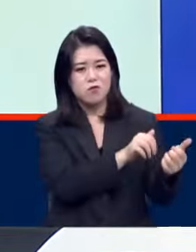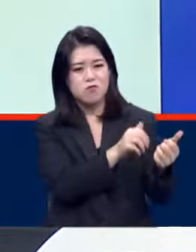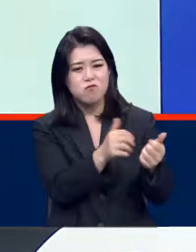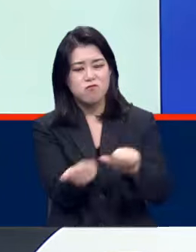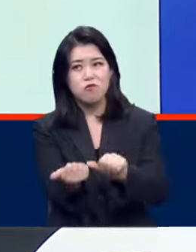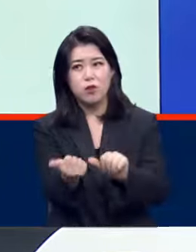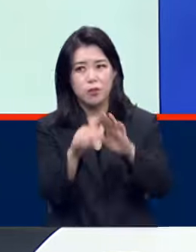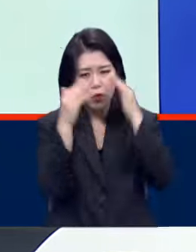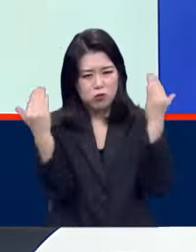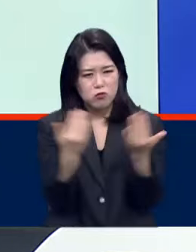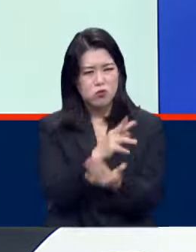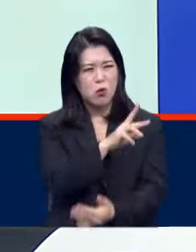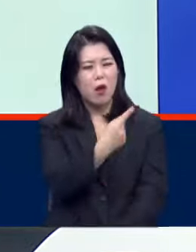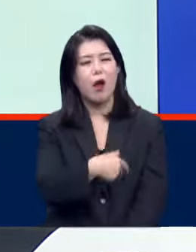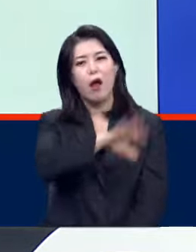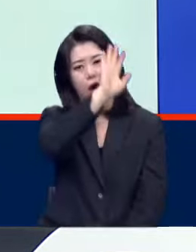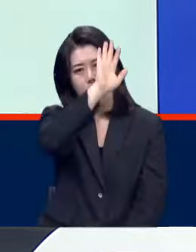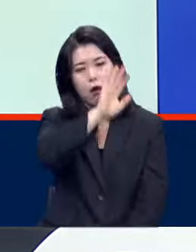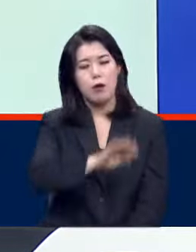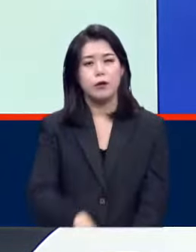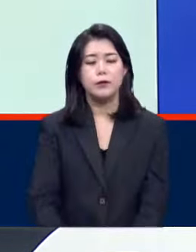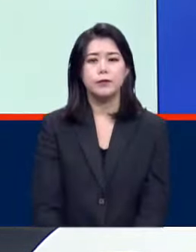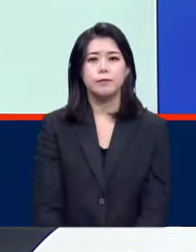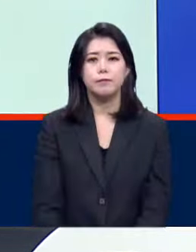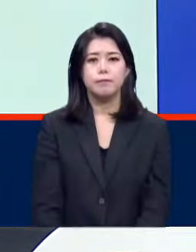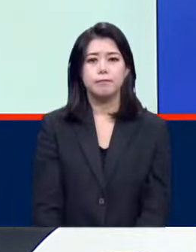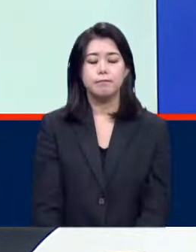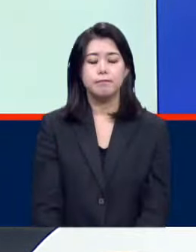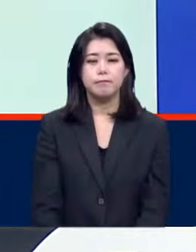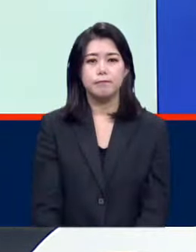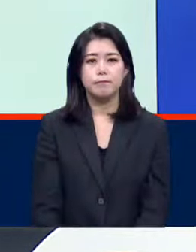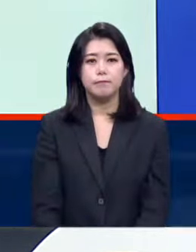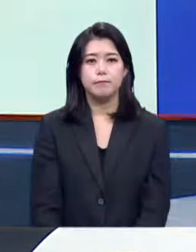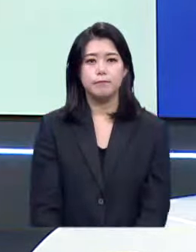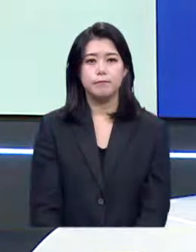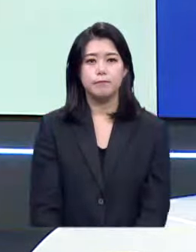것 라는 기가 나왔습니다 직접